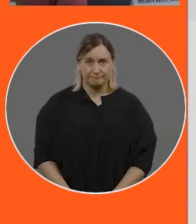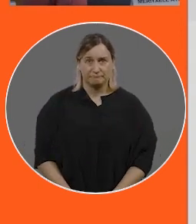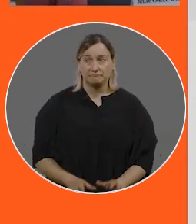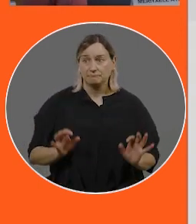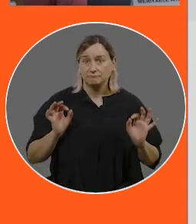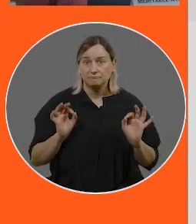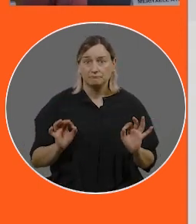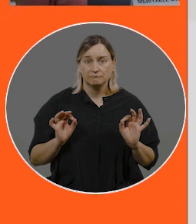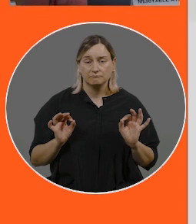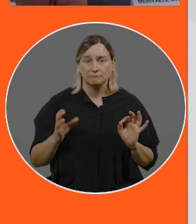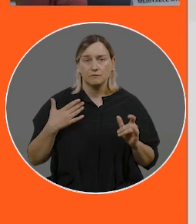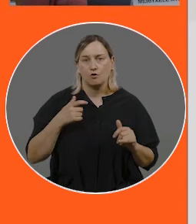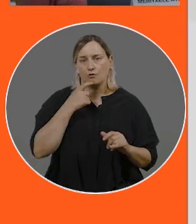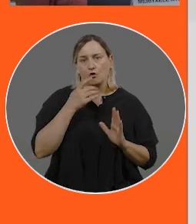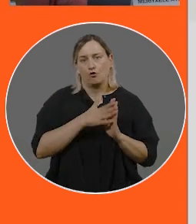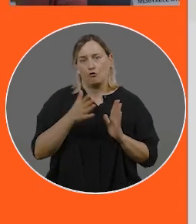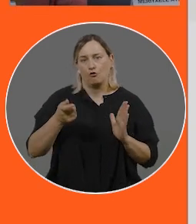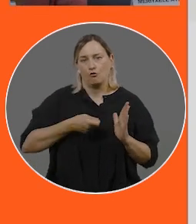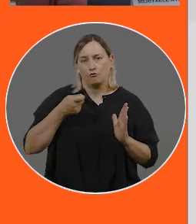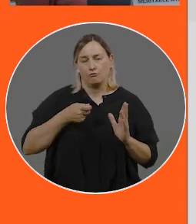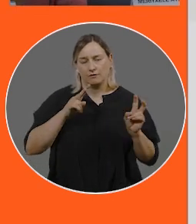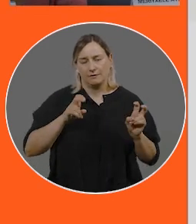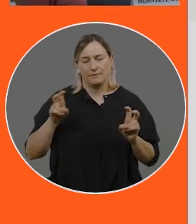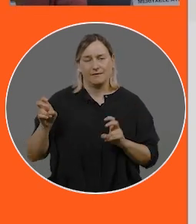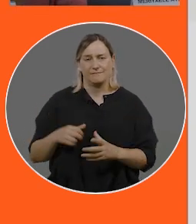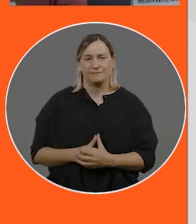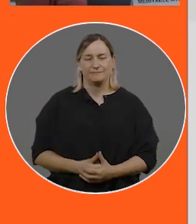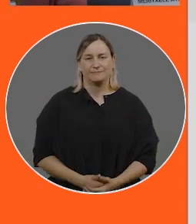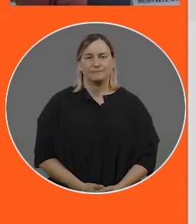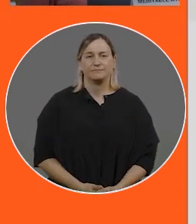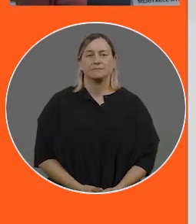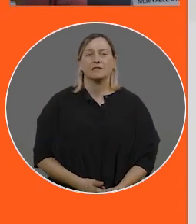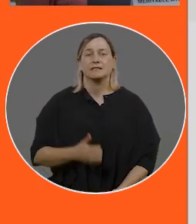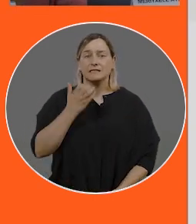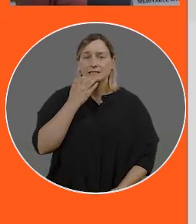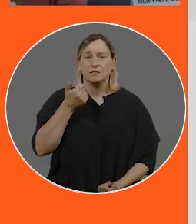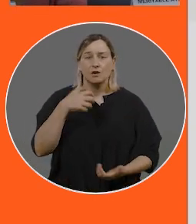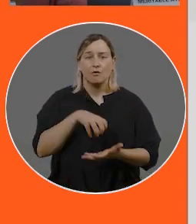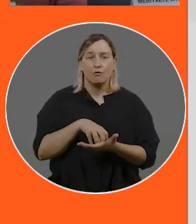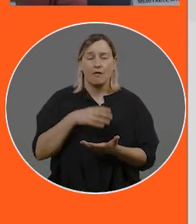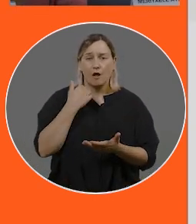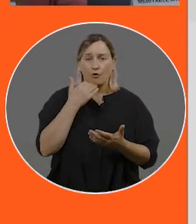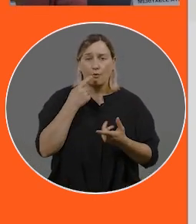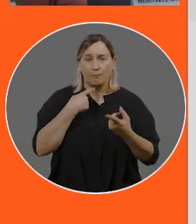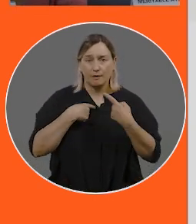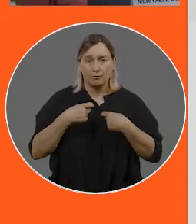jo, és que m'allargo molt amb aquestes coses, però bueno, si teniu alguna pregunta o